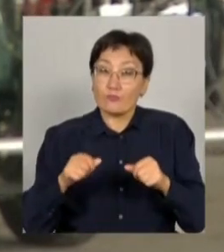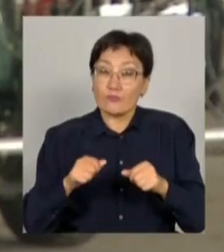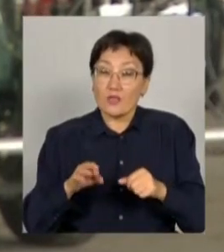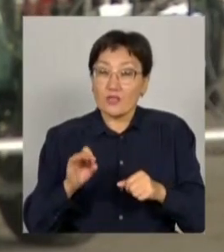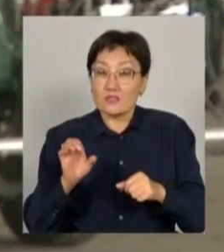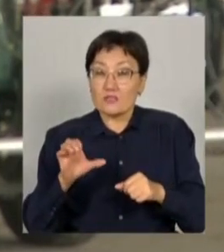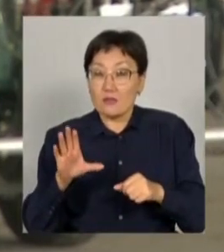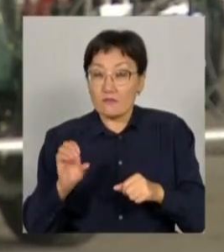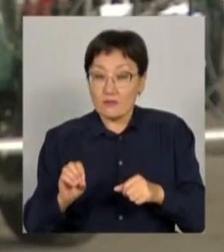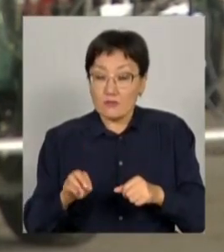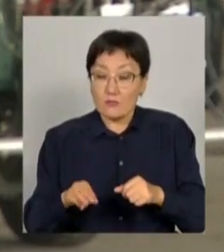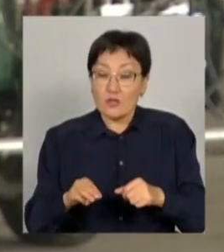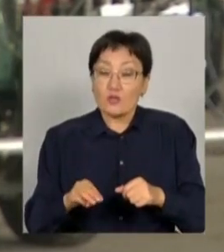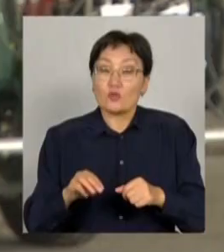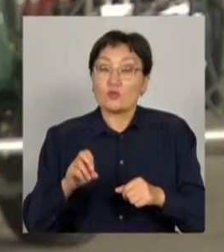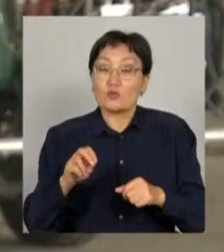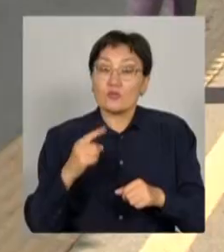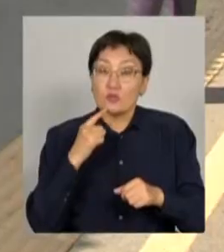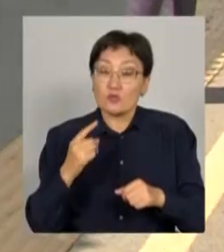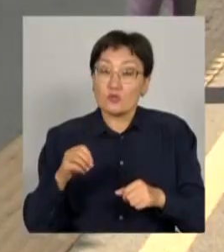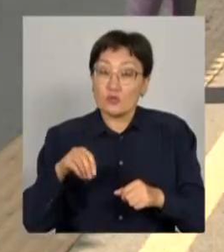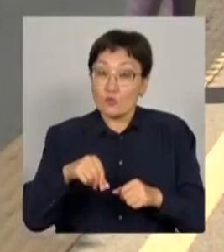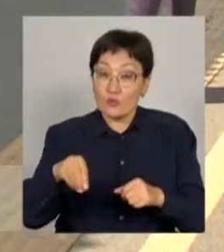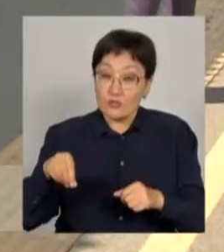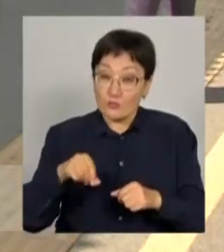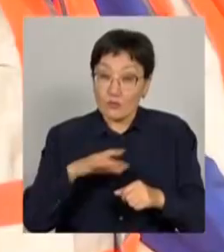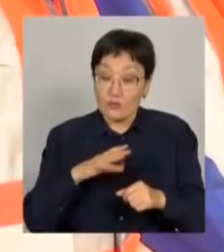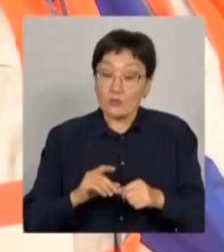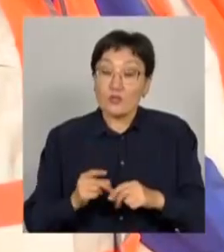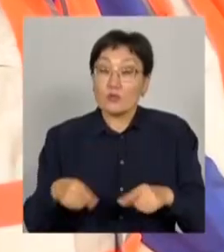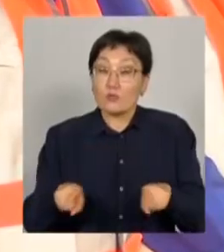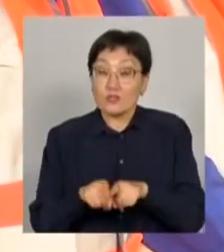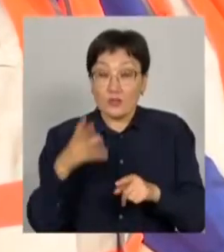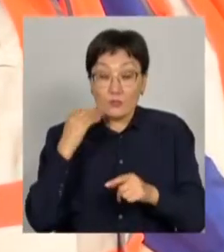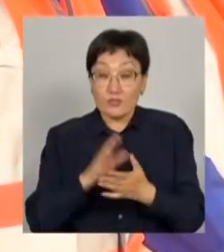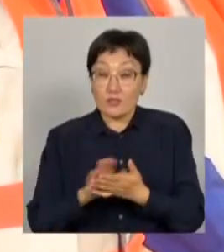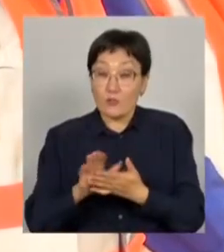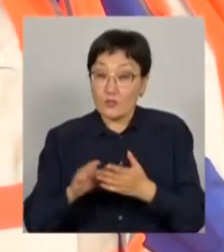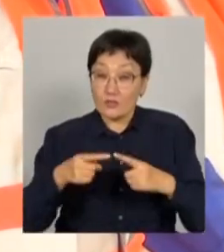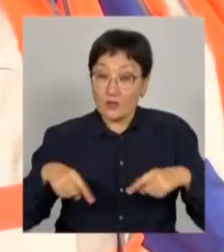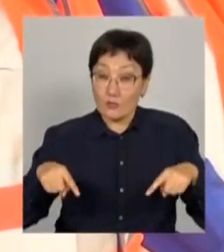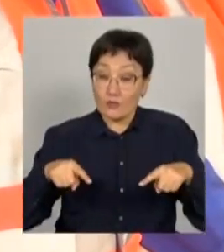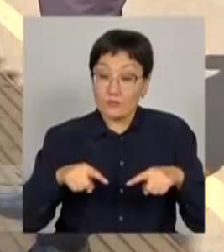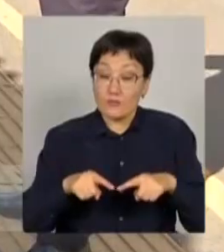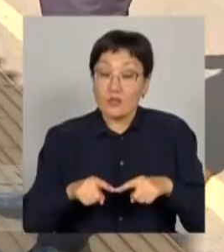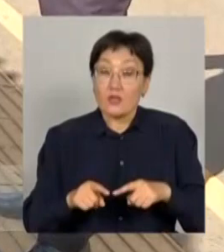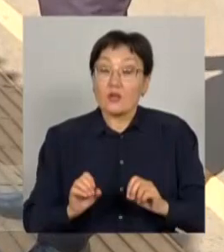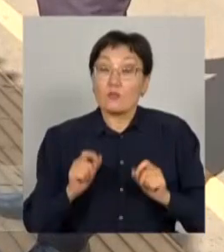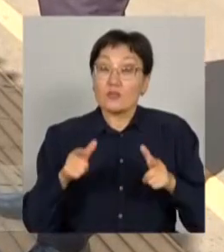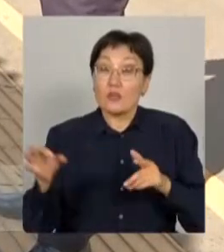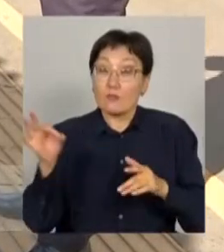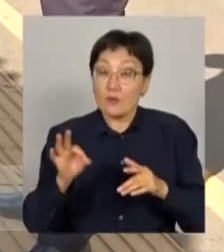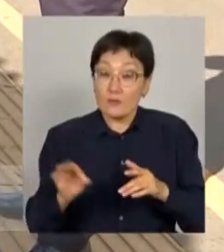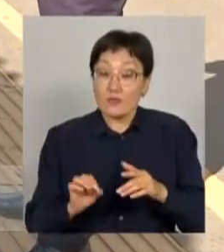ацев және тұздарды себу бойынша. Тазалық ауладан басталады. Бұл Алматы тазалық мекемесінің табалдырығын аттаған сәтте келген